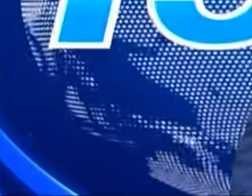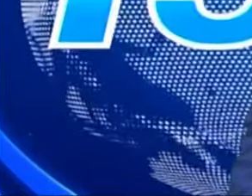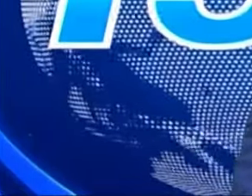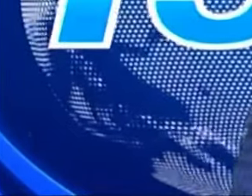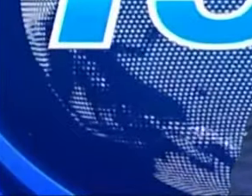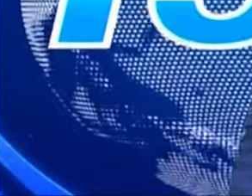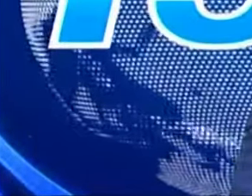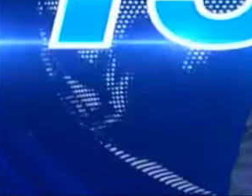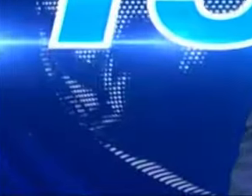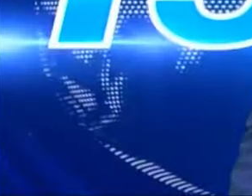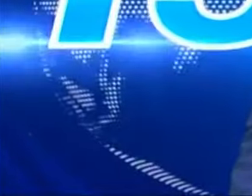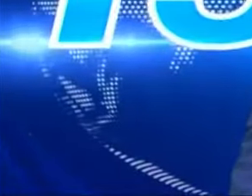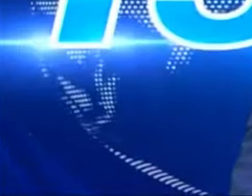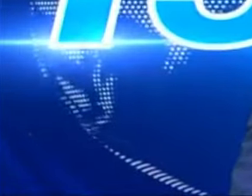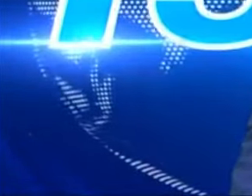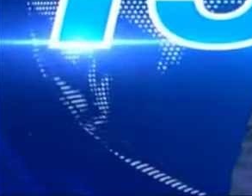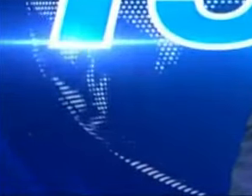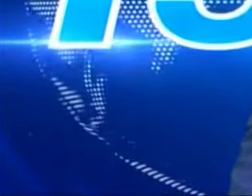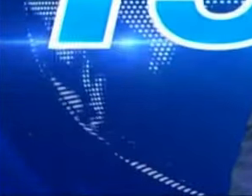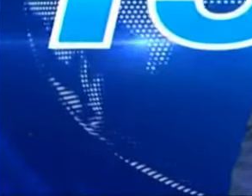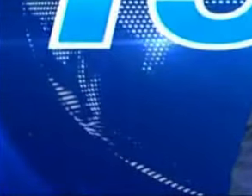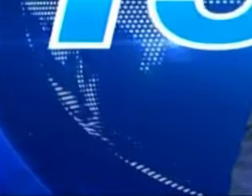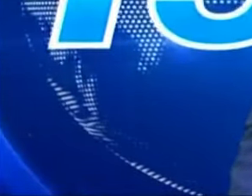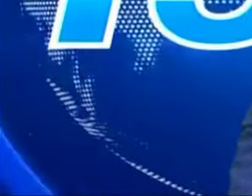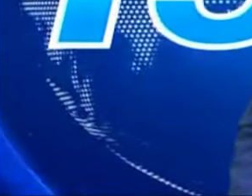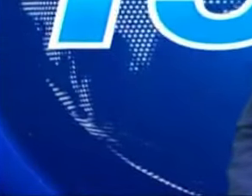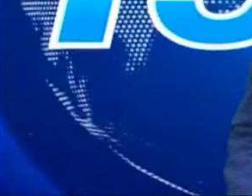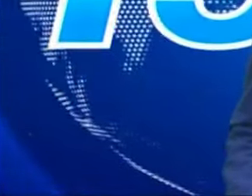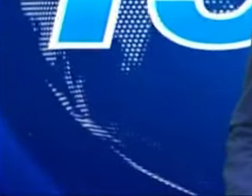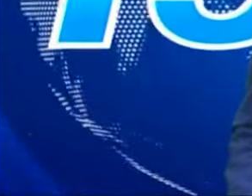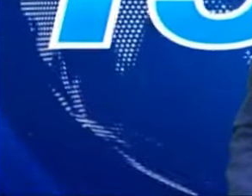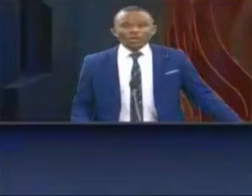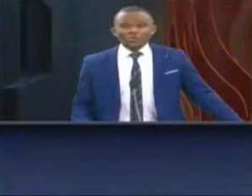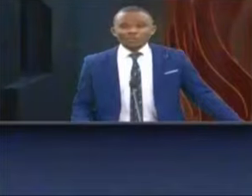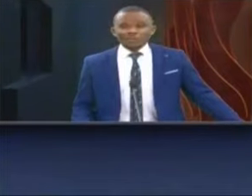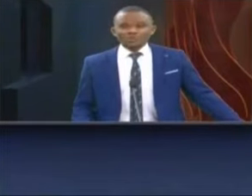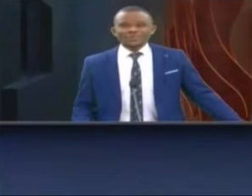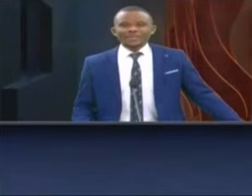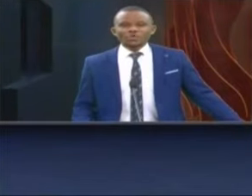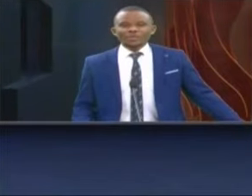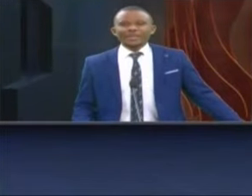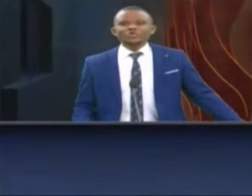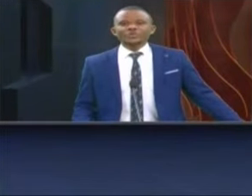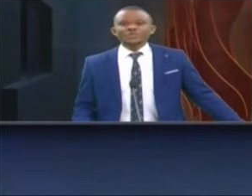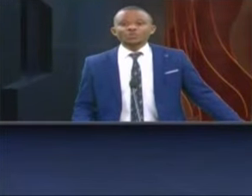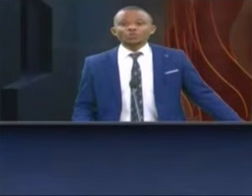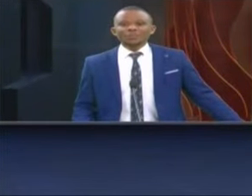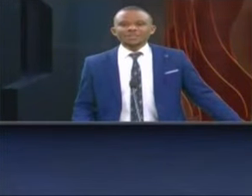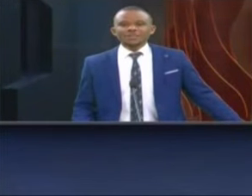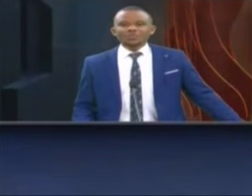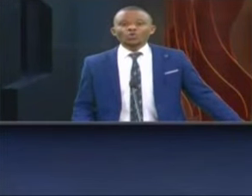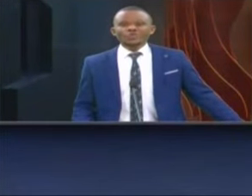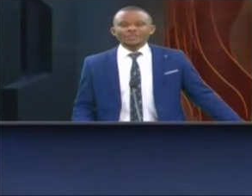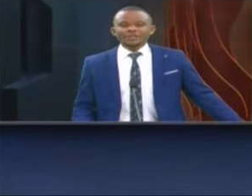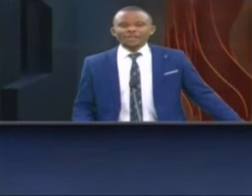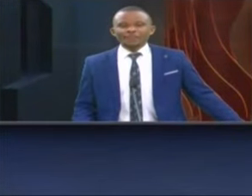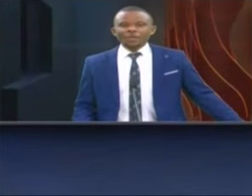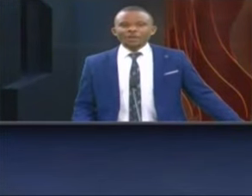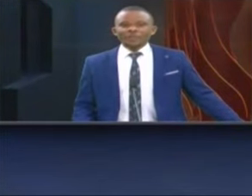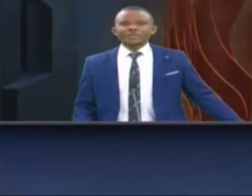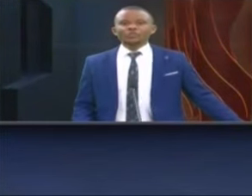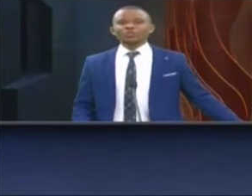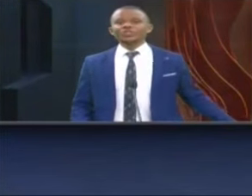19h à la une de ce lundi. Le chef de l'État a passé aujourd'hui une partie de sa journée à la justice, plus précisément au Conseil